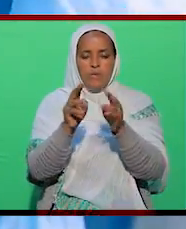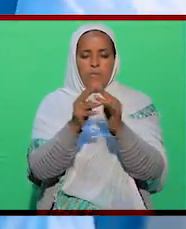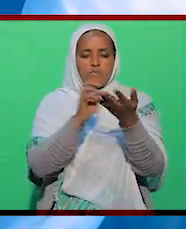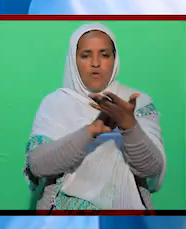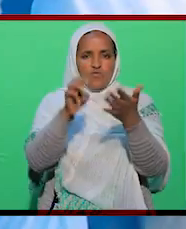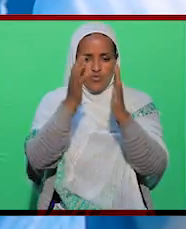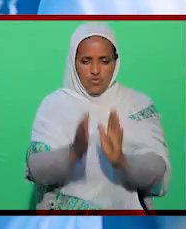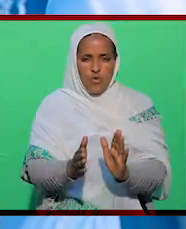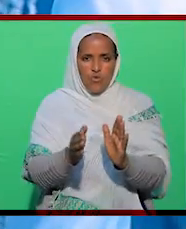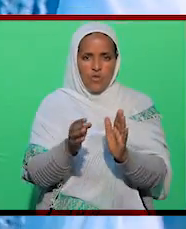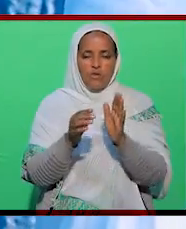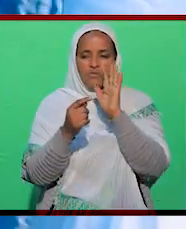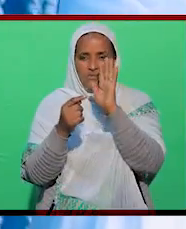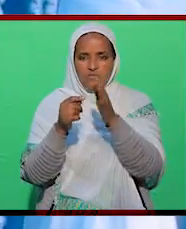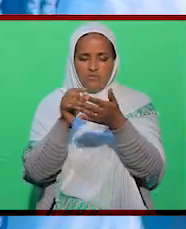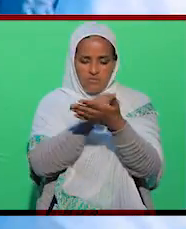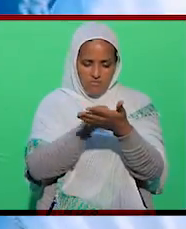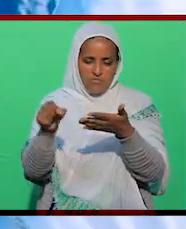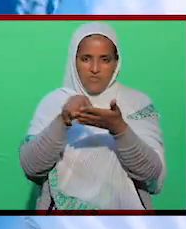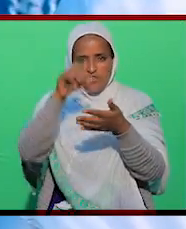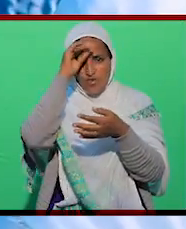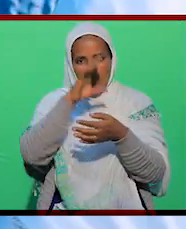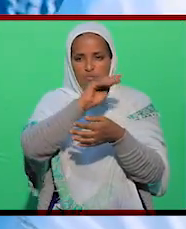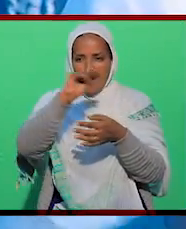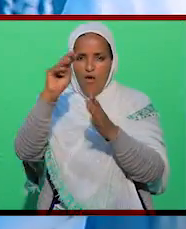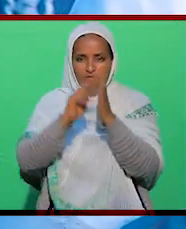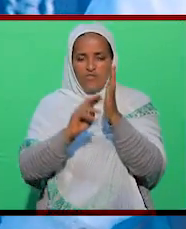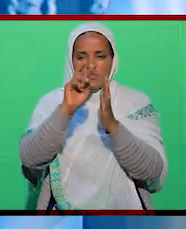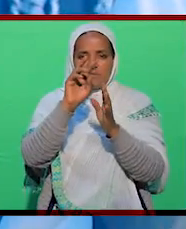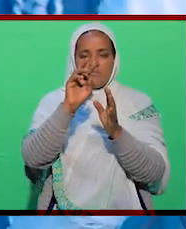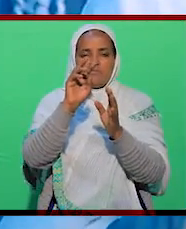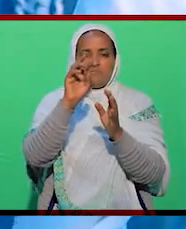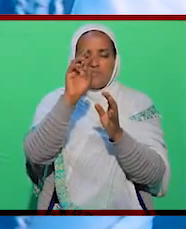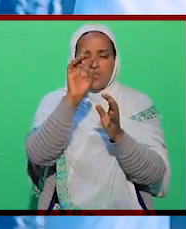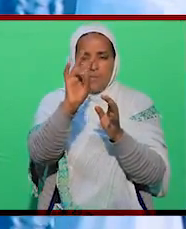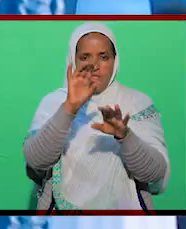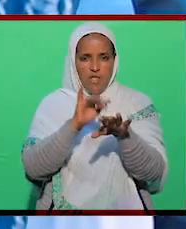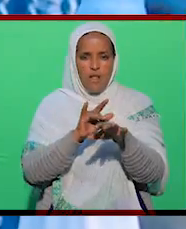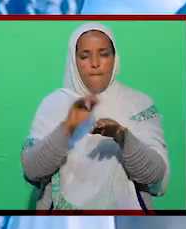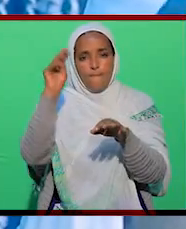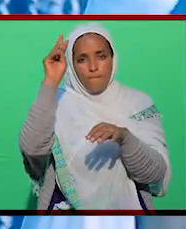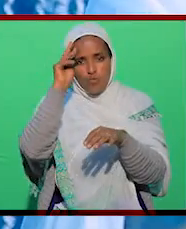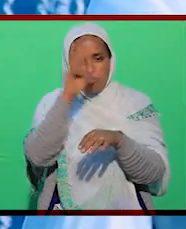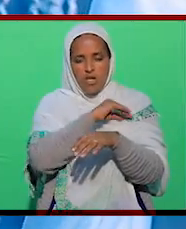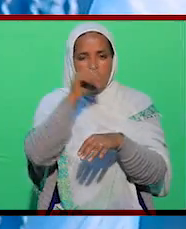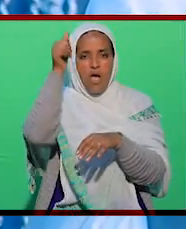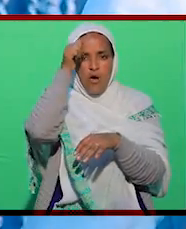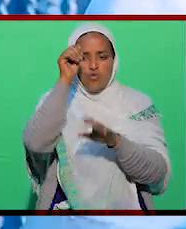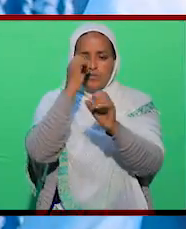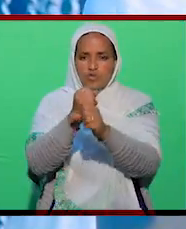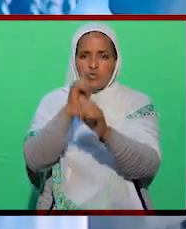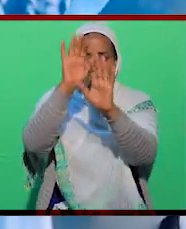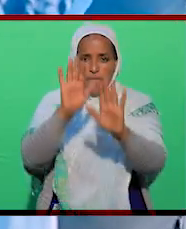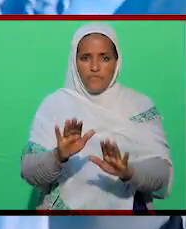ለማሳጠር መጽሐፍ ቅዱሳዊ ጥቅስ ልስታቸው። መቼም ጥቅስ ጥሩ ነው፣ ሰውም ጥቅስ ይወዳል። ኦሪት ዘጸአት ምዕራፍ 7 ላይ ሙሴና አሮን